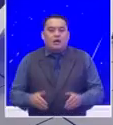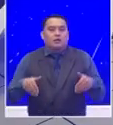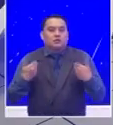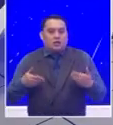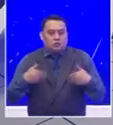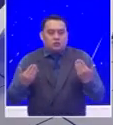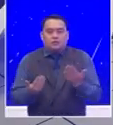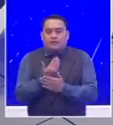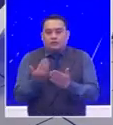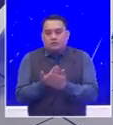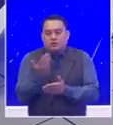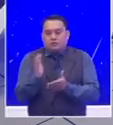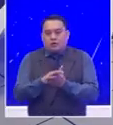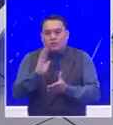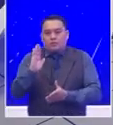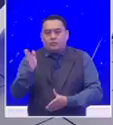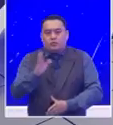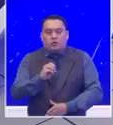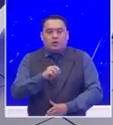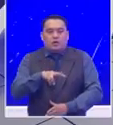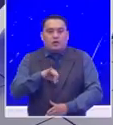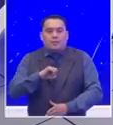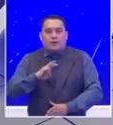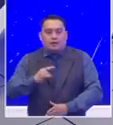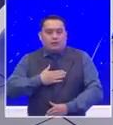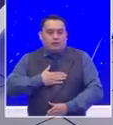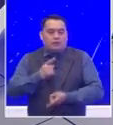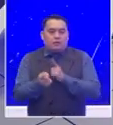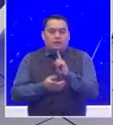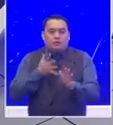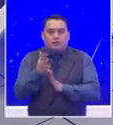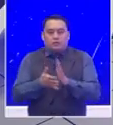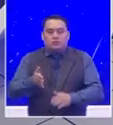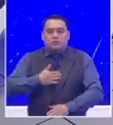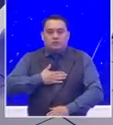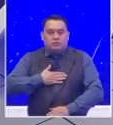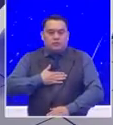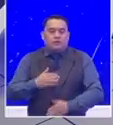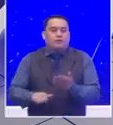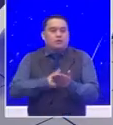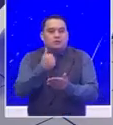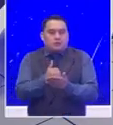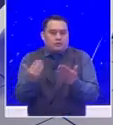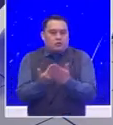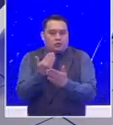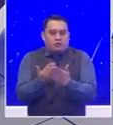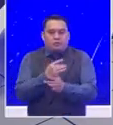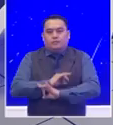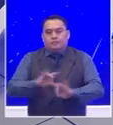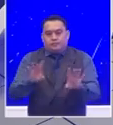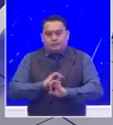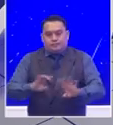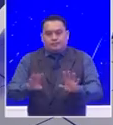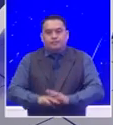Здравствуйте, время новостей на телеканале ЖТСУ. В студии Елеман Раймбеков, и сурдоперевод обеспечивает Марат Жумабеков. И в начале выпуска коротко